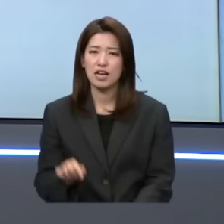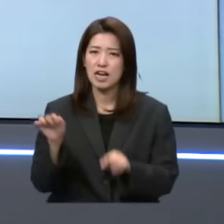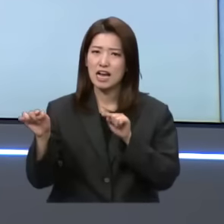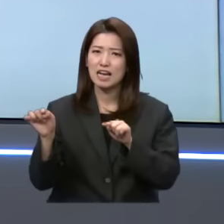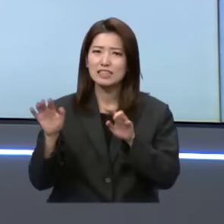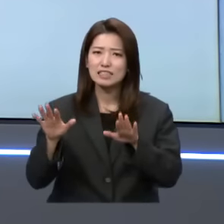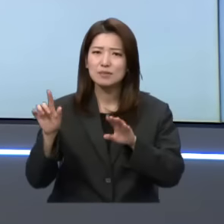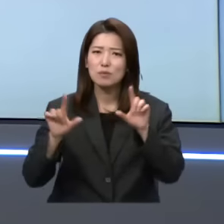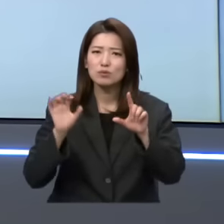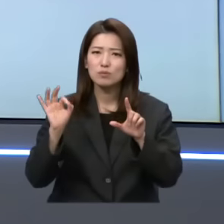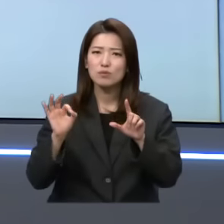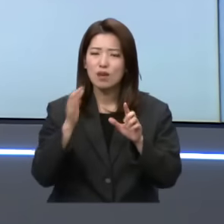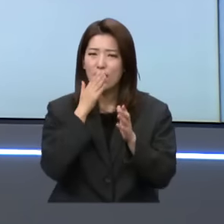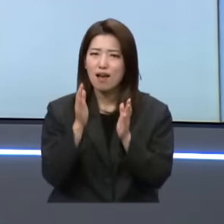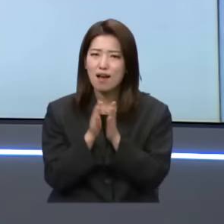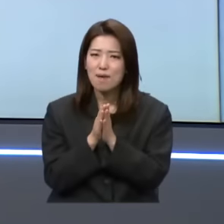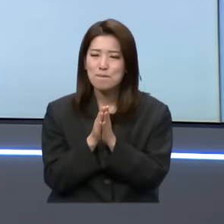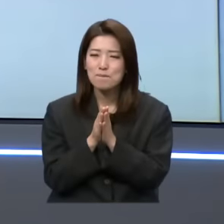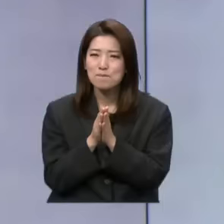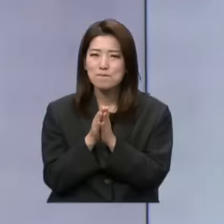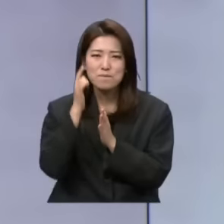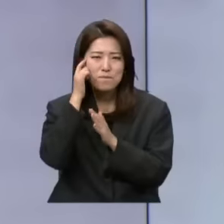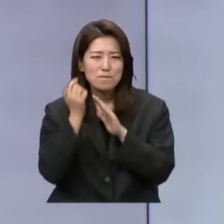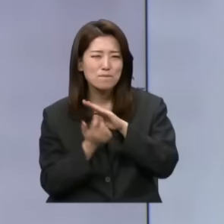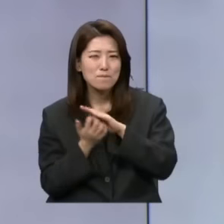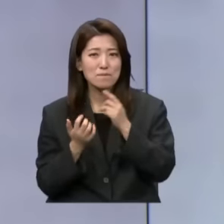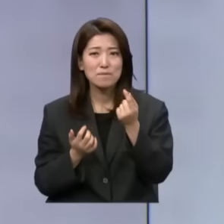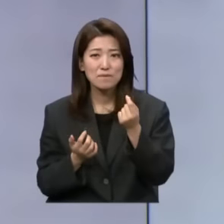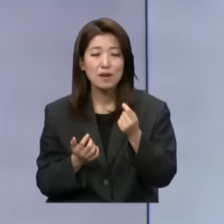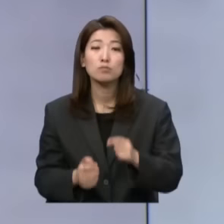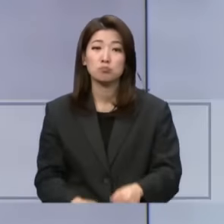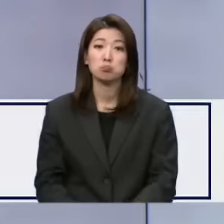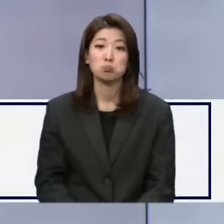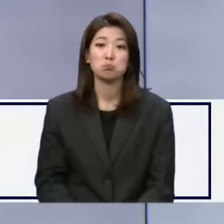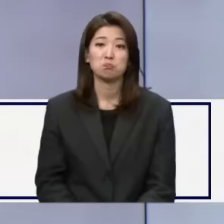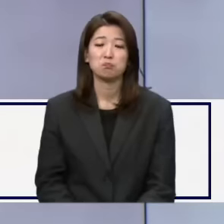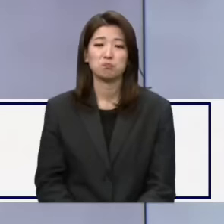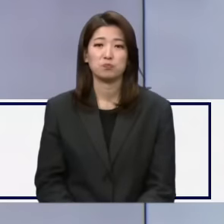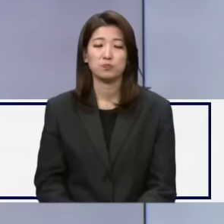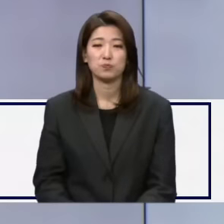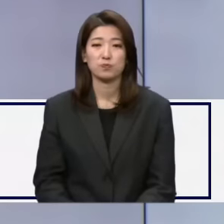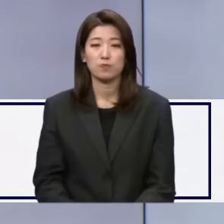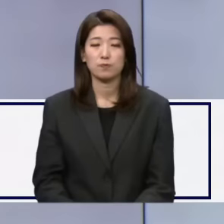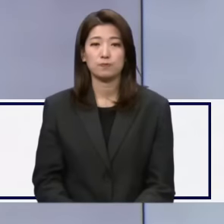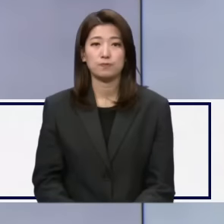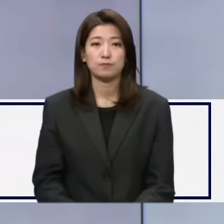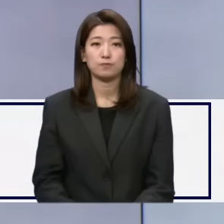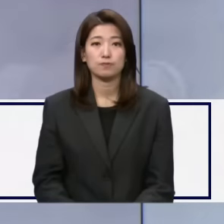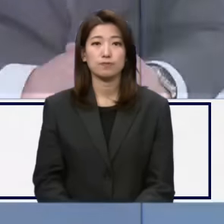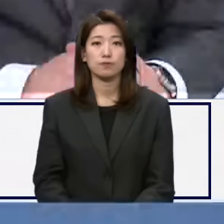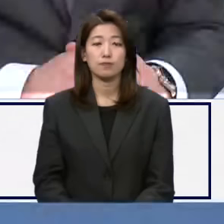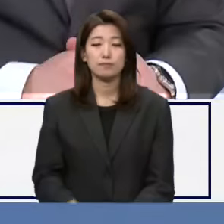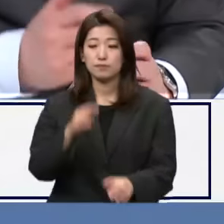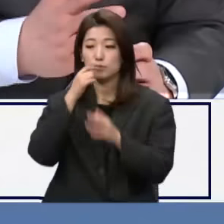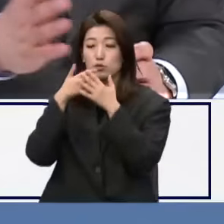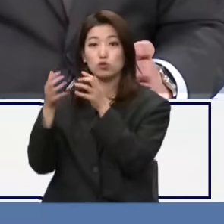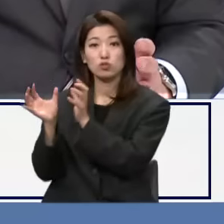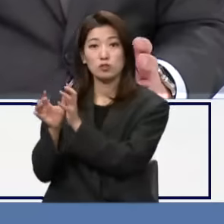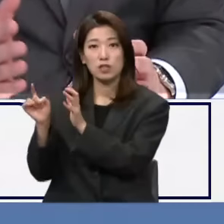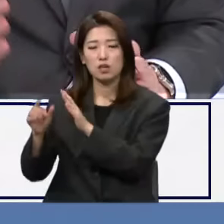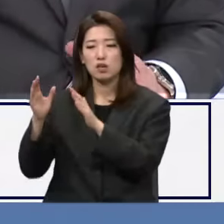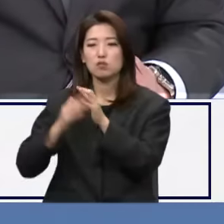아니냐라고 보시는 건가요 그니까 그런 해석이 가능하죠 그러니까 이제 그 말하자면은 민주당에서 그니까 민주당이 지금 그 공천 내용으로 인해서